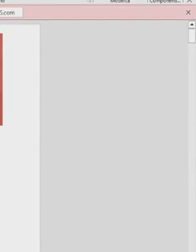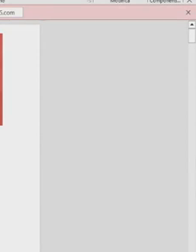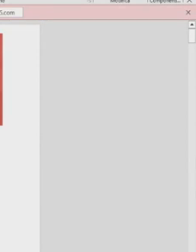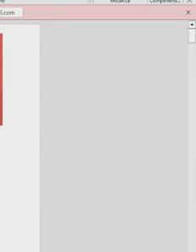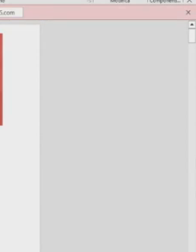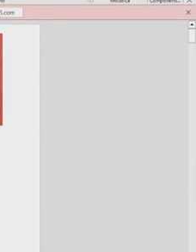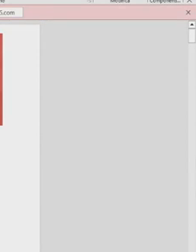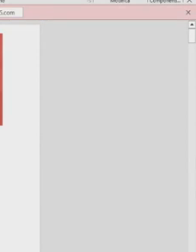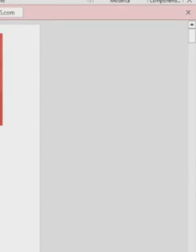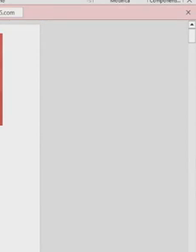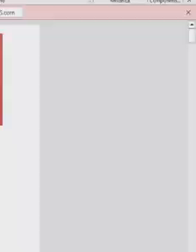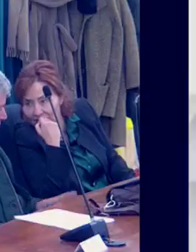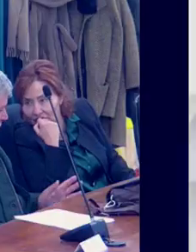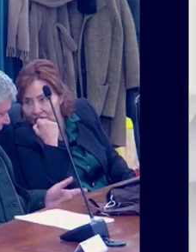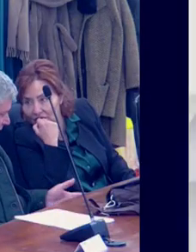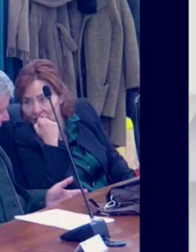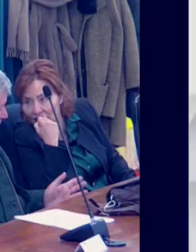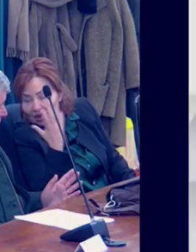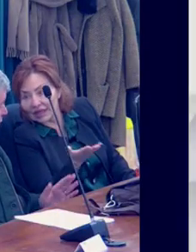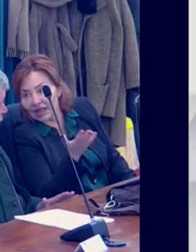Oppure.